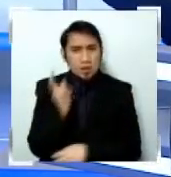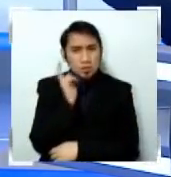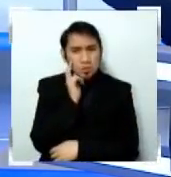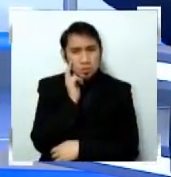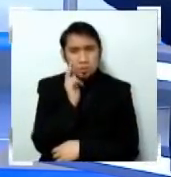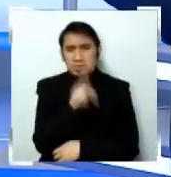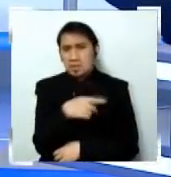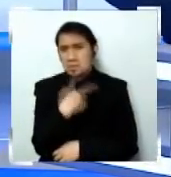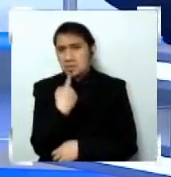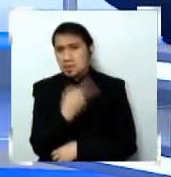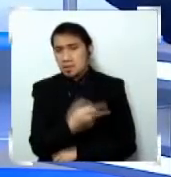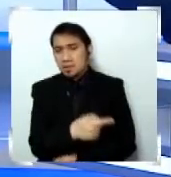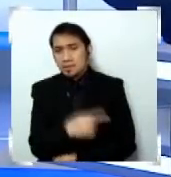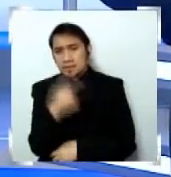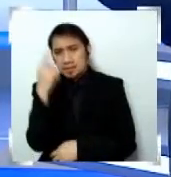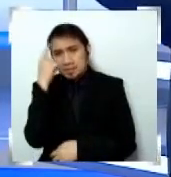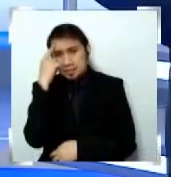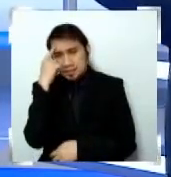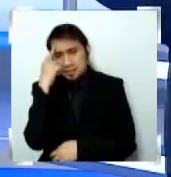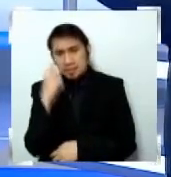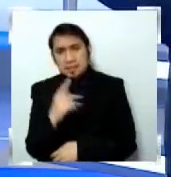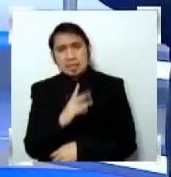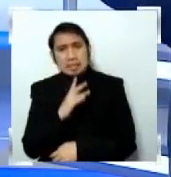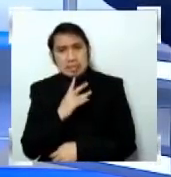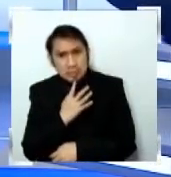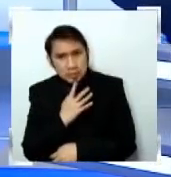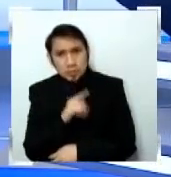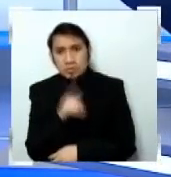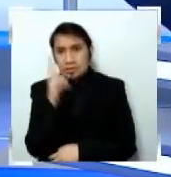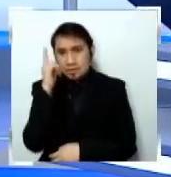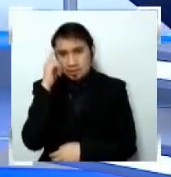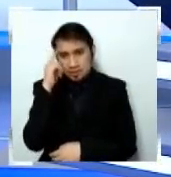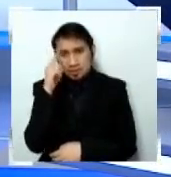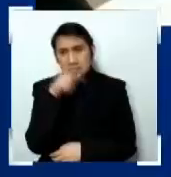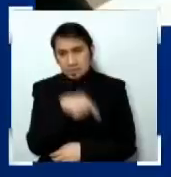ang pagtakbong vice-presidente. Saksi si Rafi Tima.